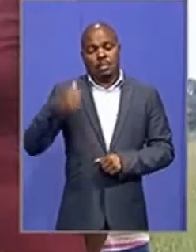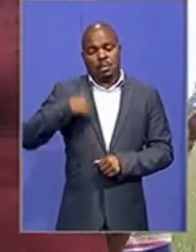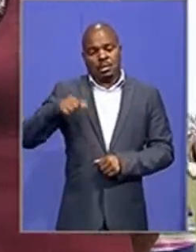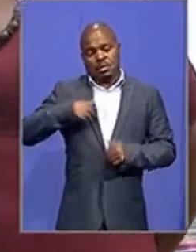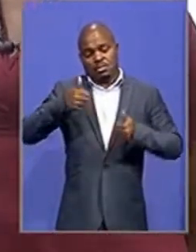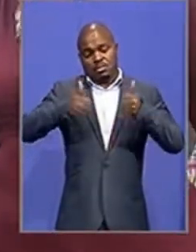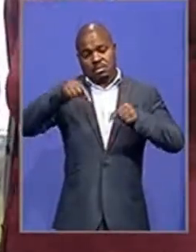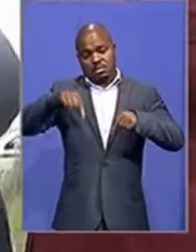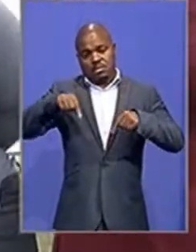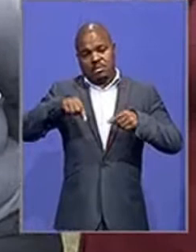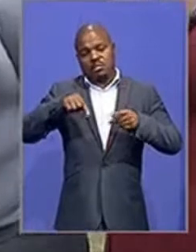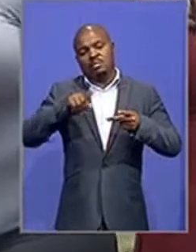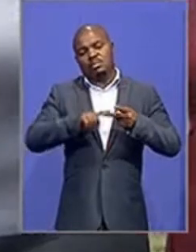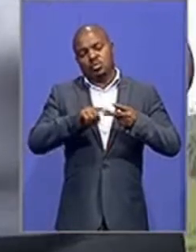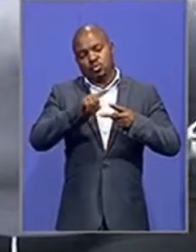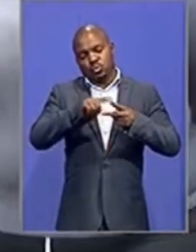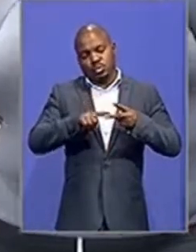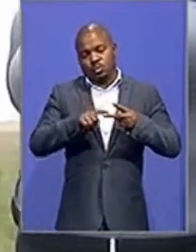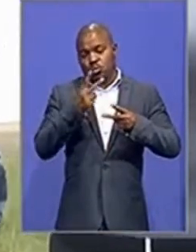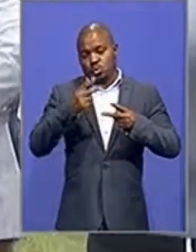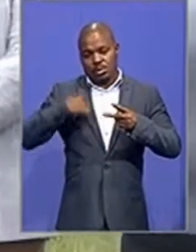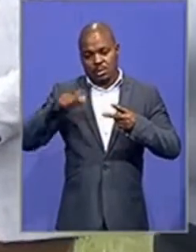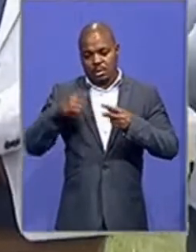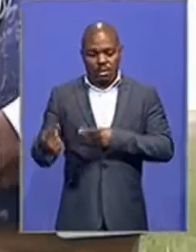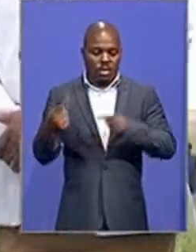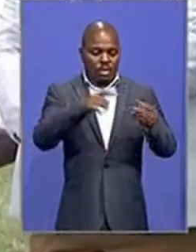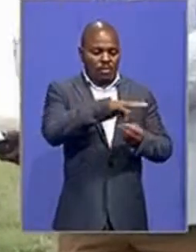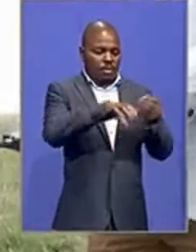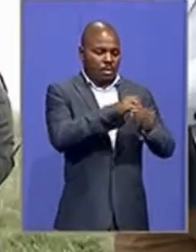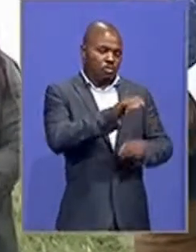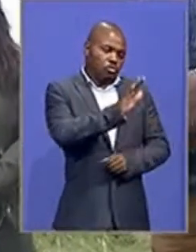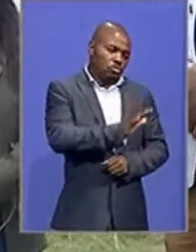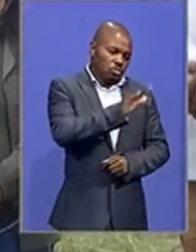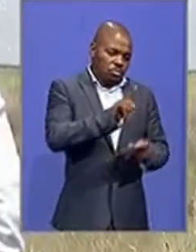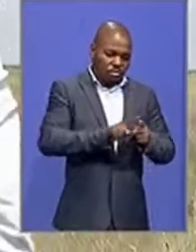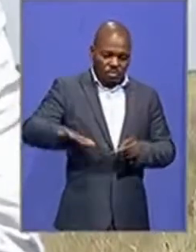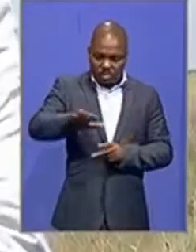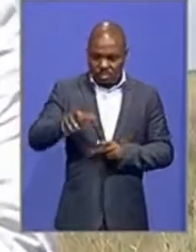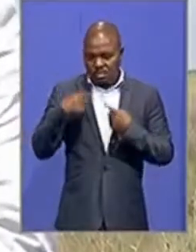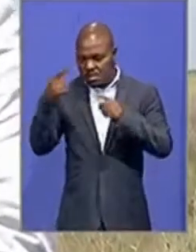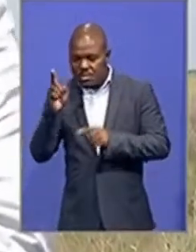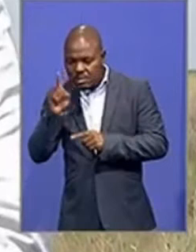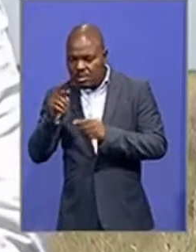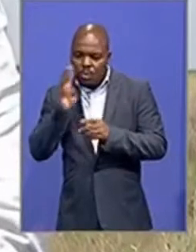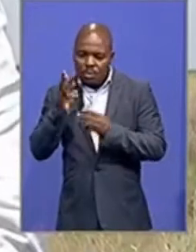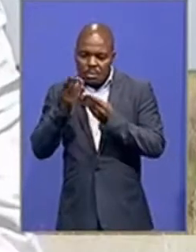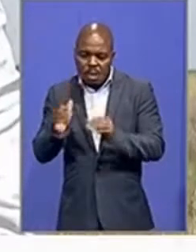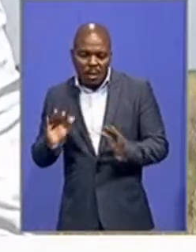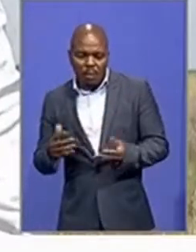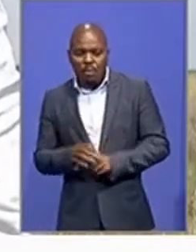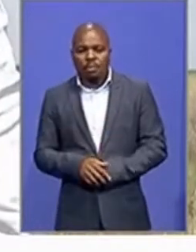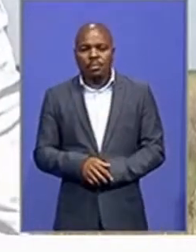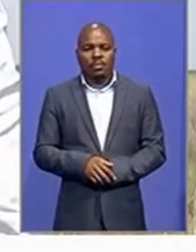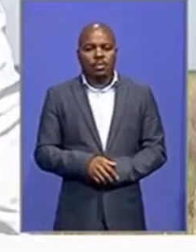wa Setsoto le wa Moqaka bone ba ya go tshedisa malapa le go bona lefelo la kotsi. Re bule le bona